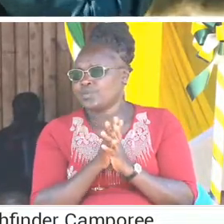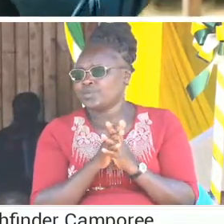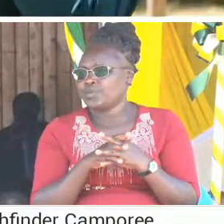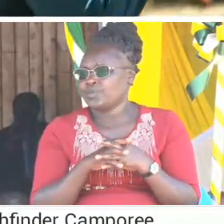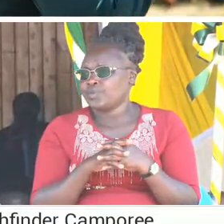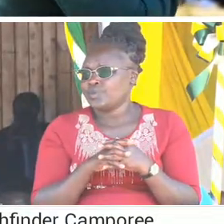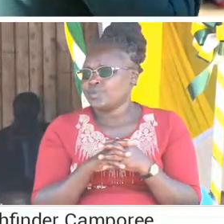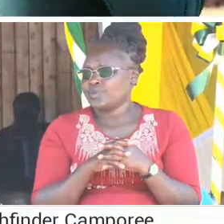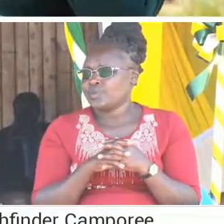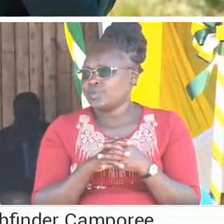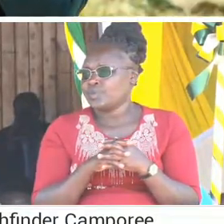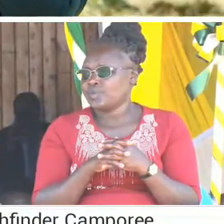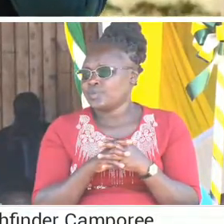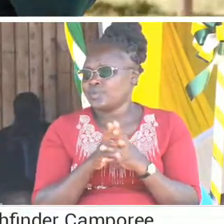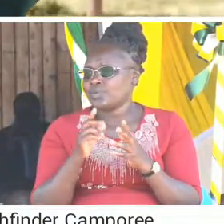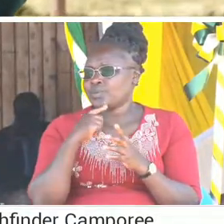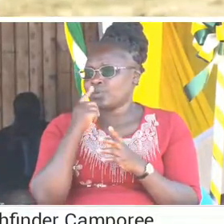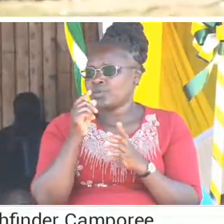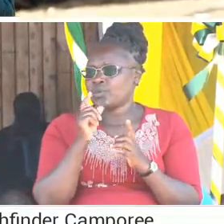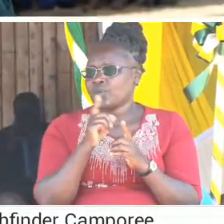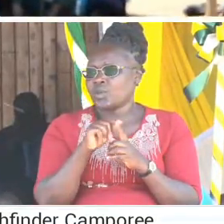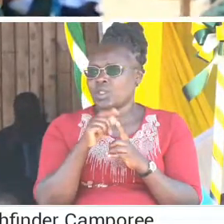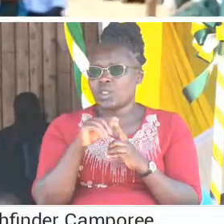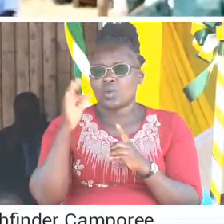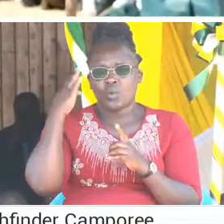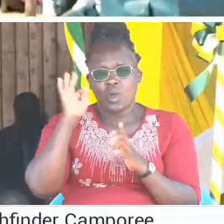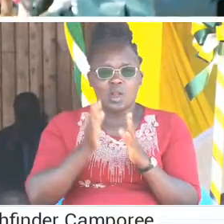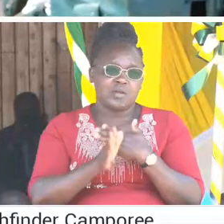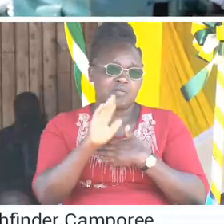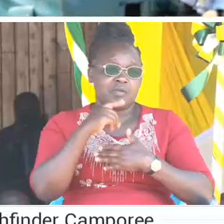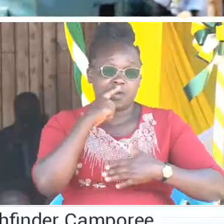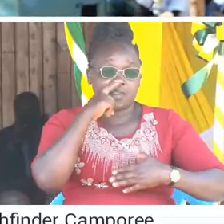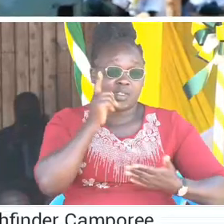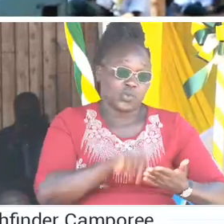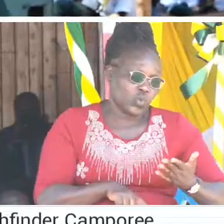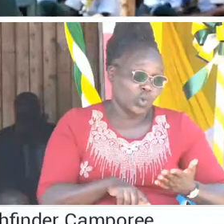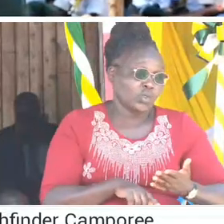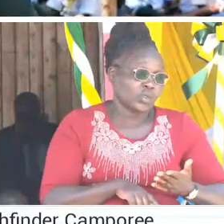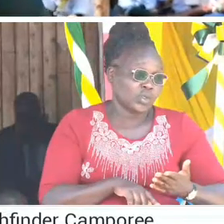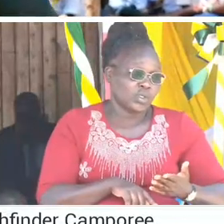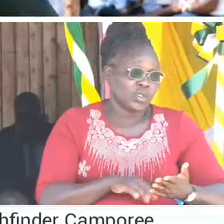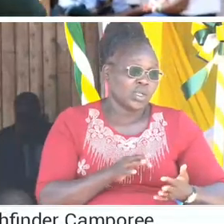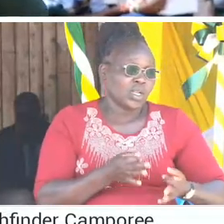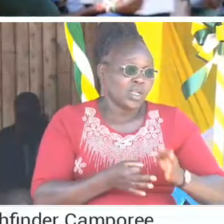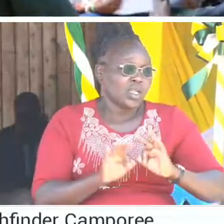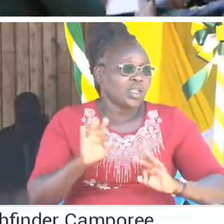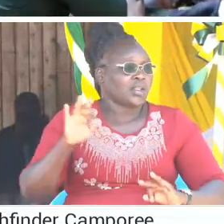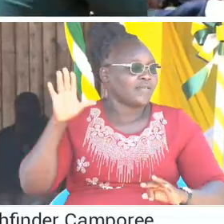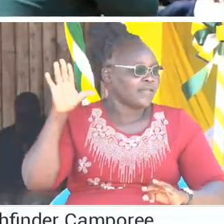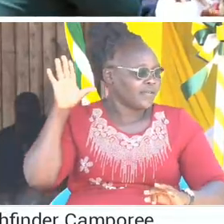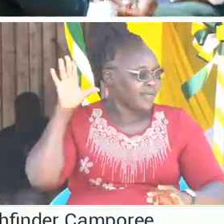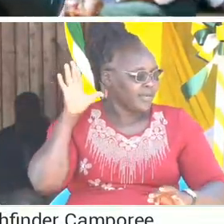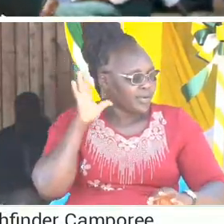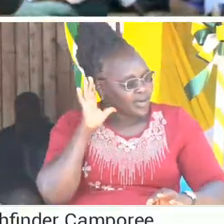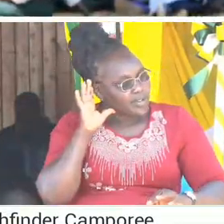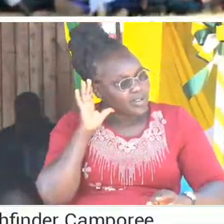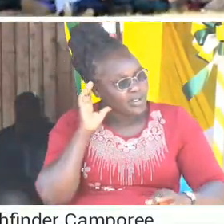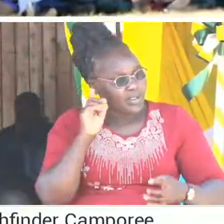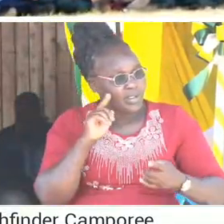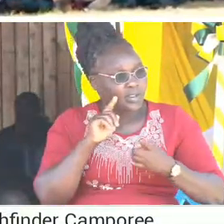Kwa hiyo neno la Bwana linasema ukisikia sauti ya Bwana na kufanya maagizo